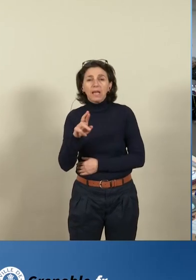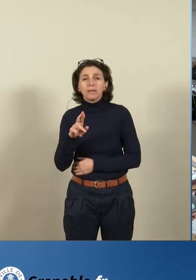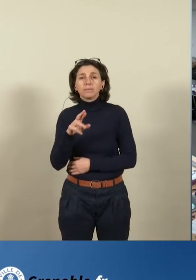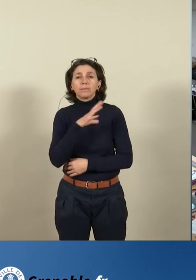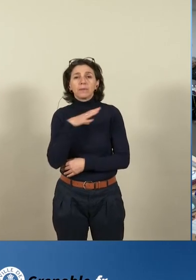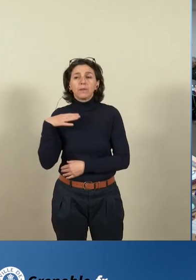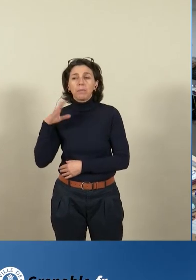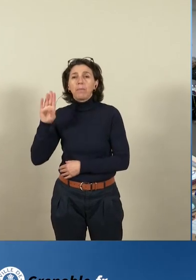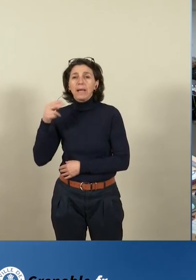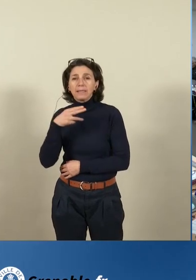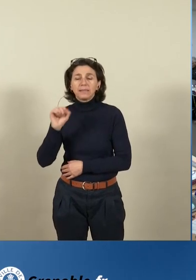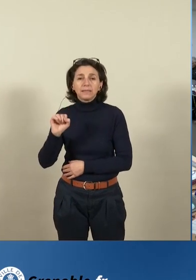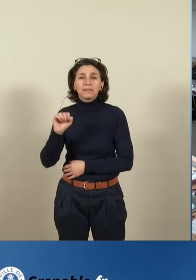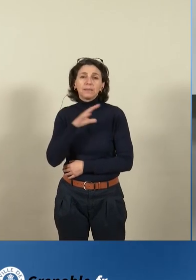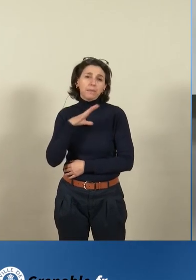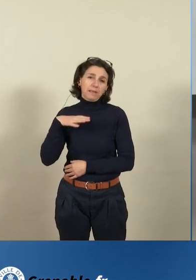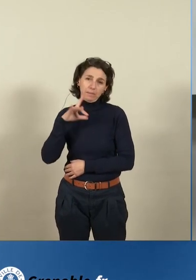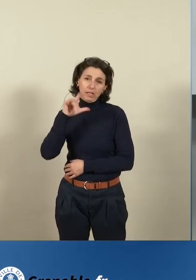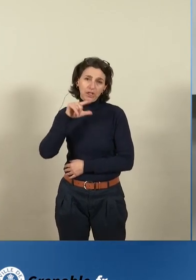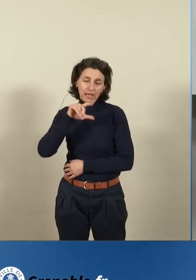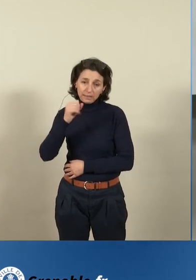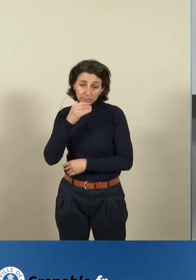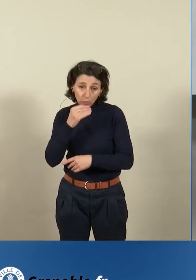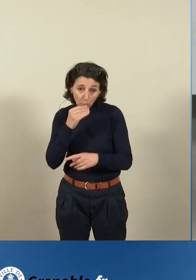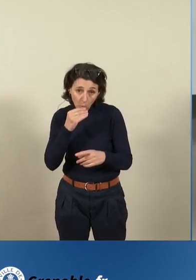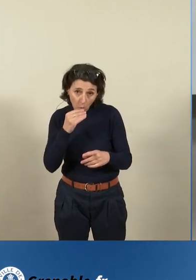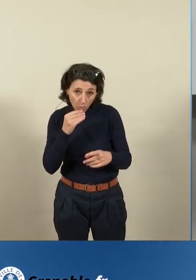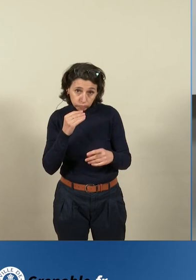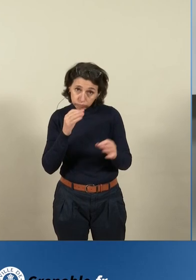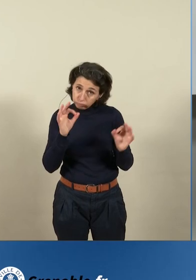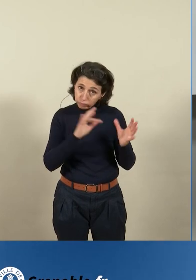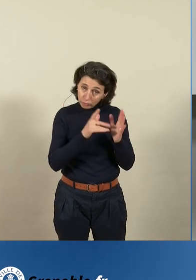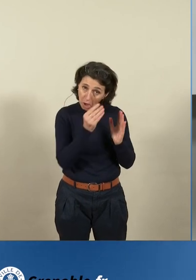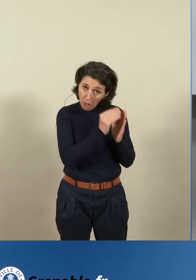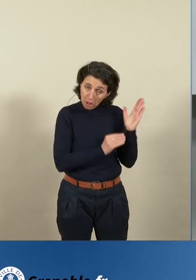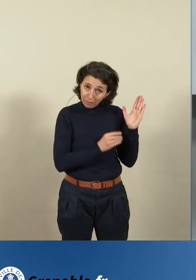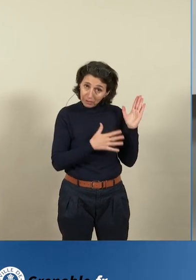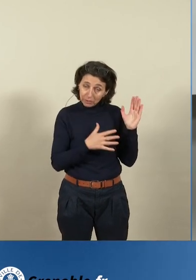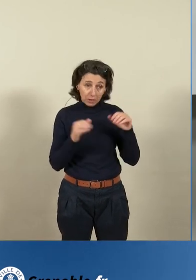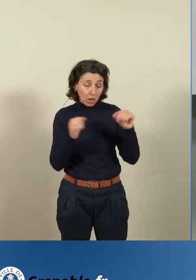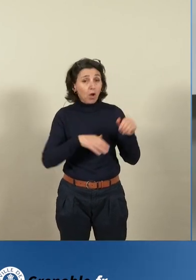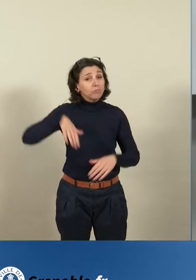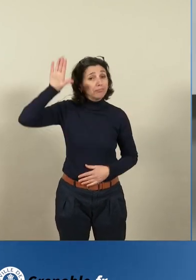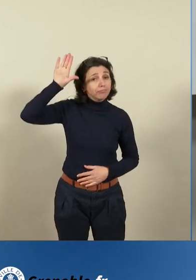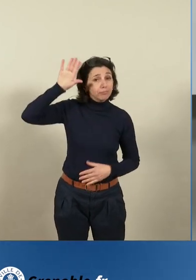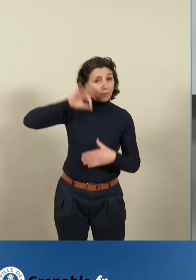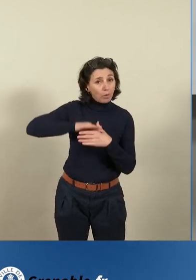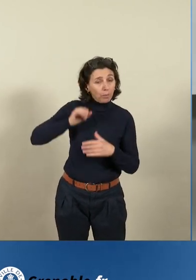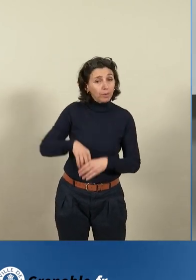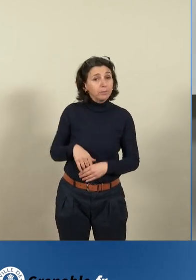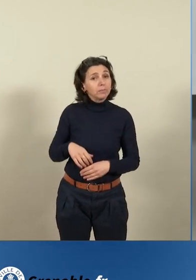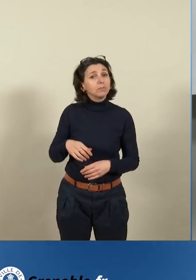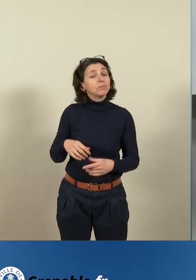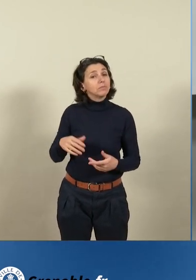et Madame c'est bon j'oublie rien il y a accord pour voter à main levée j' avis parlé en